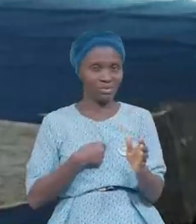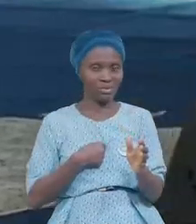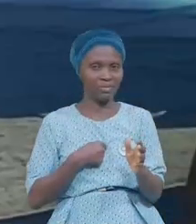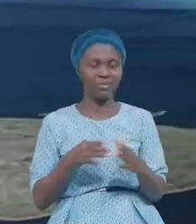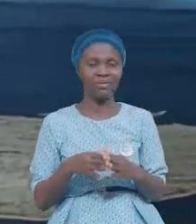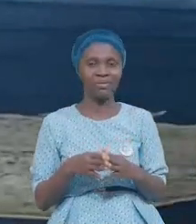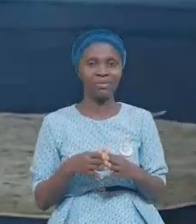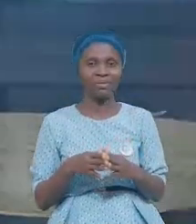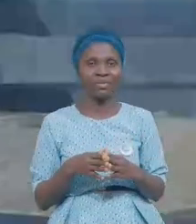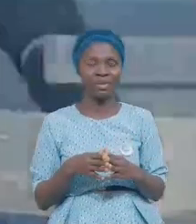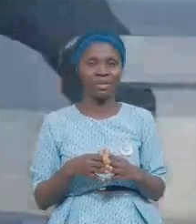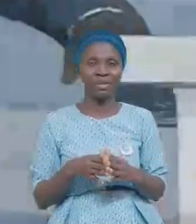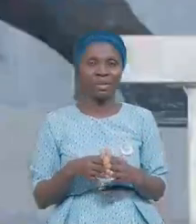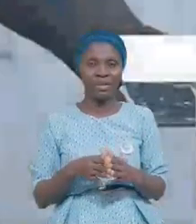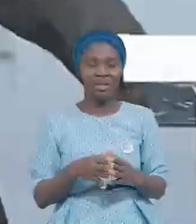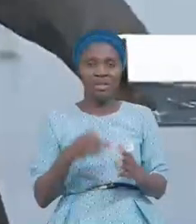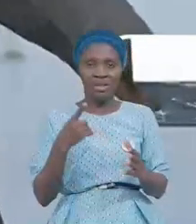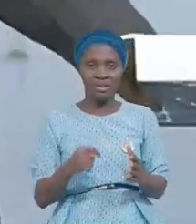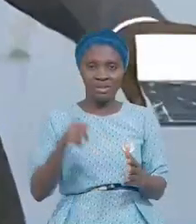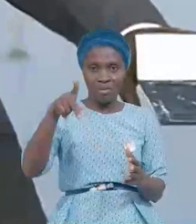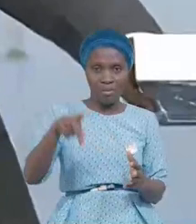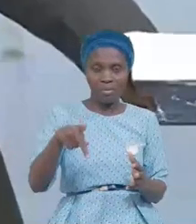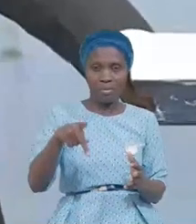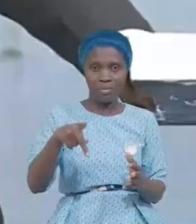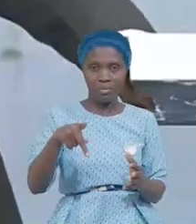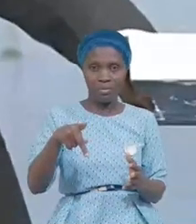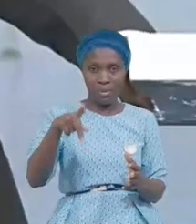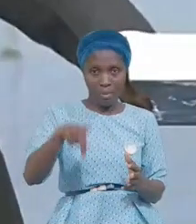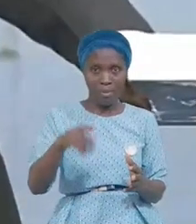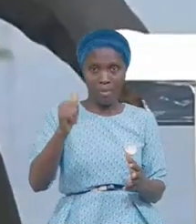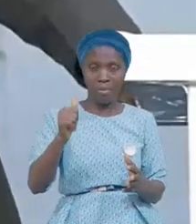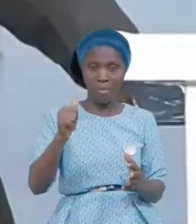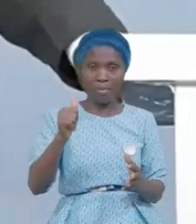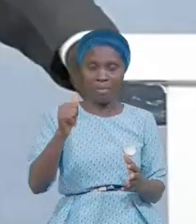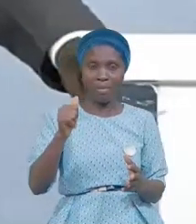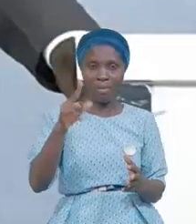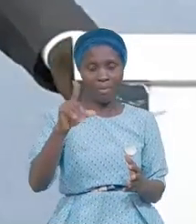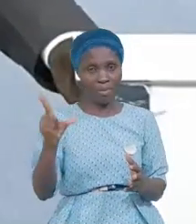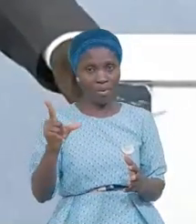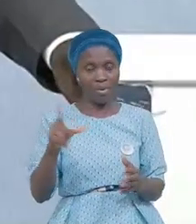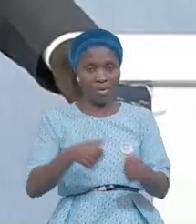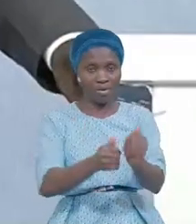Paul. Le messager de Satan qui le souffletait.